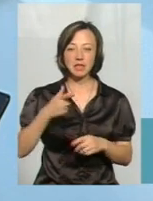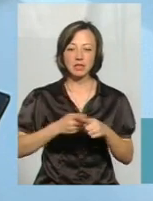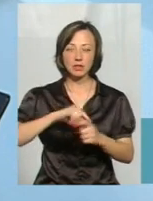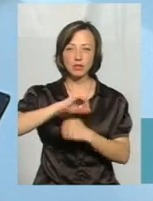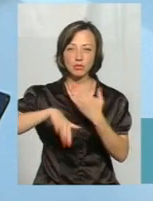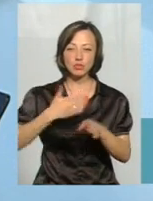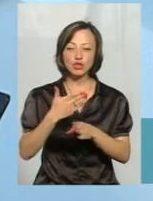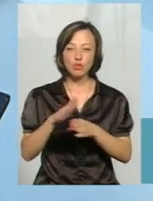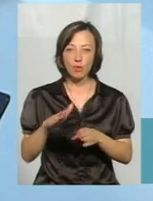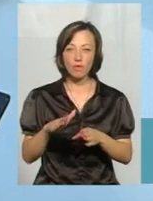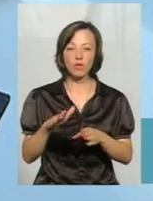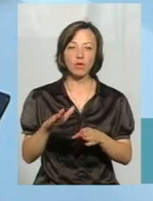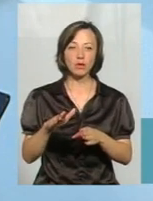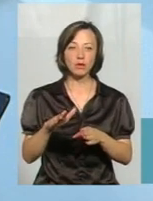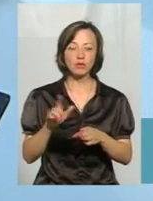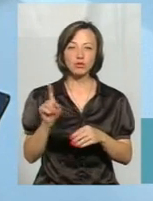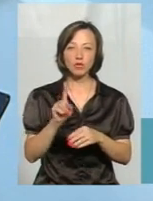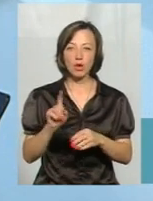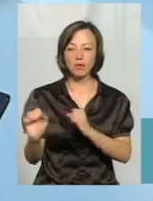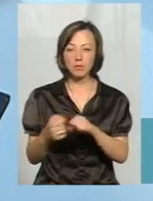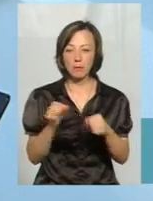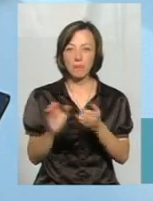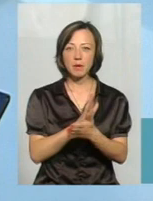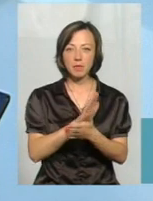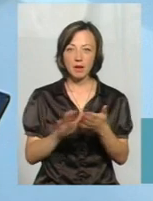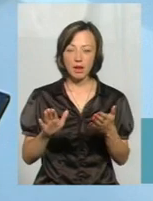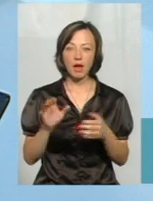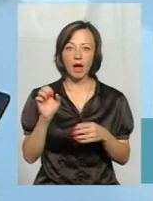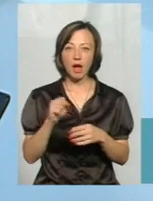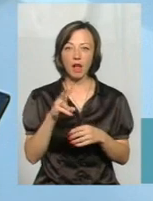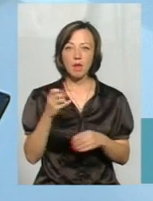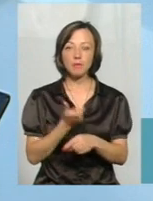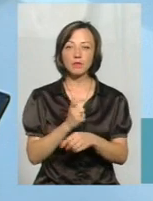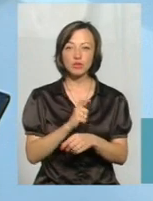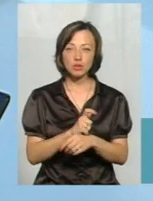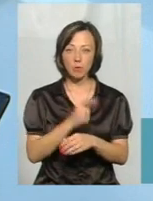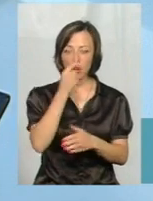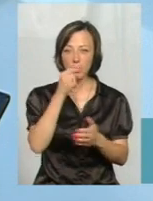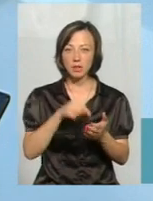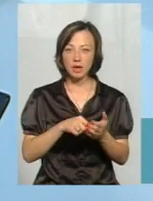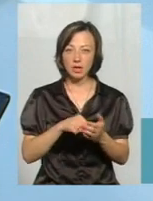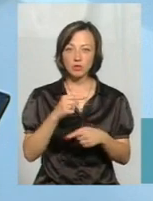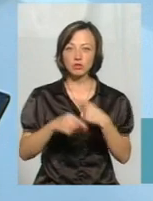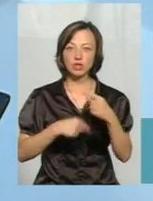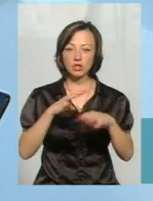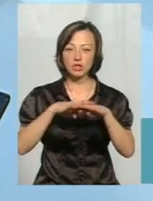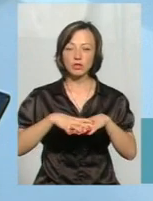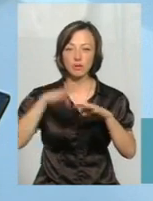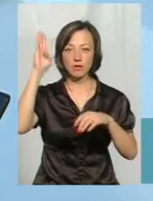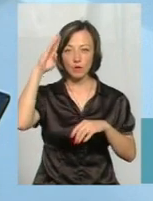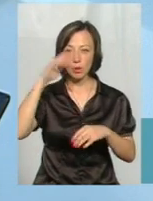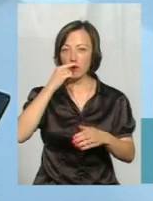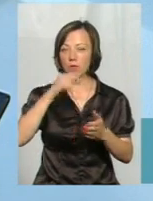вона частково забрана від того, що двірники-прибиральники почистили, але більша її частина, вона попадає через решітки з водичкою, попадає